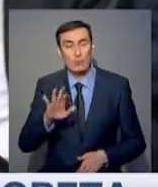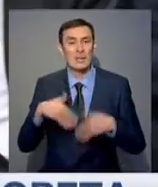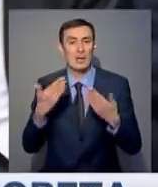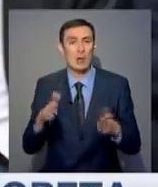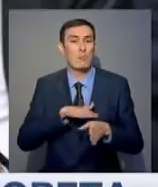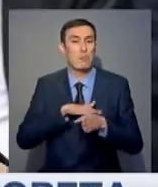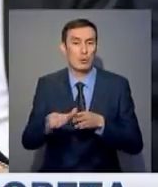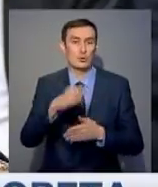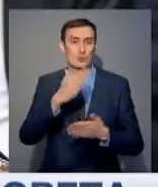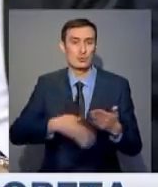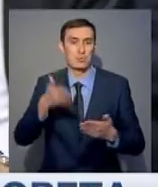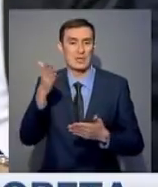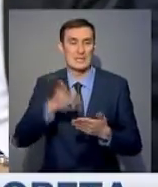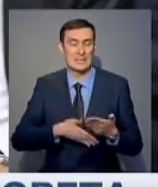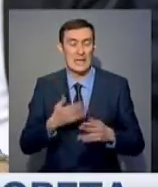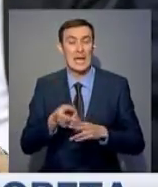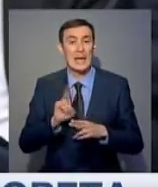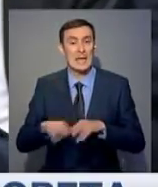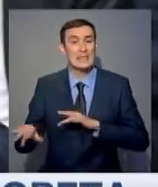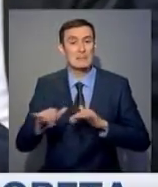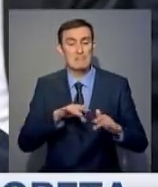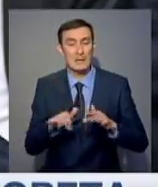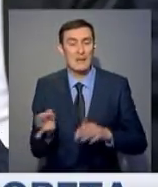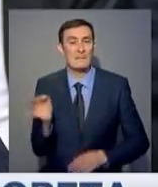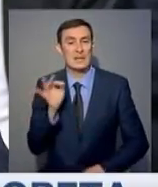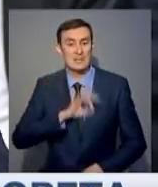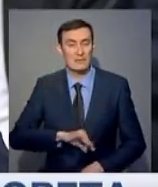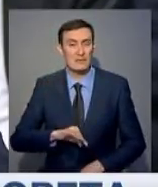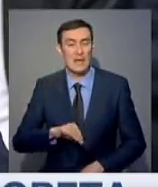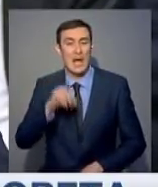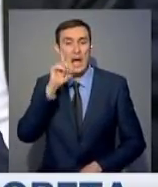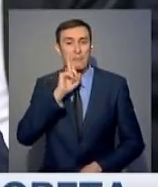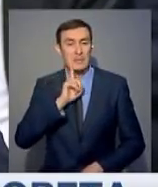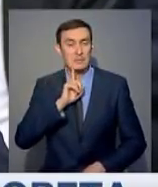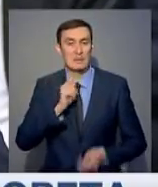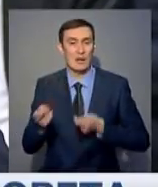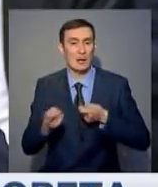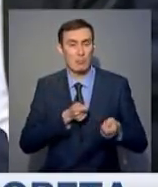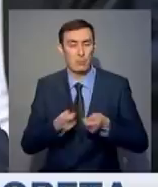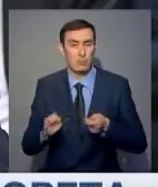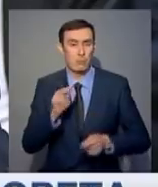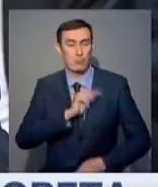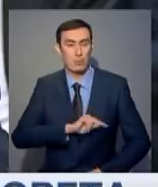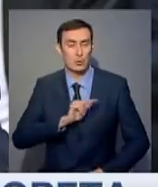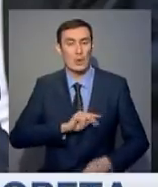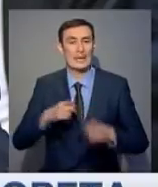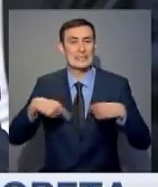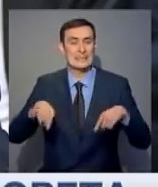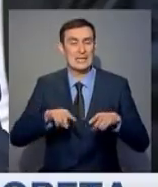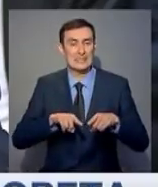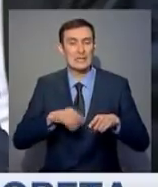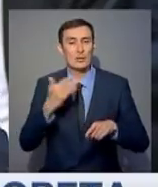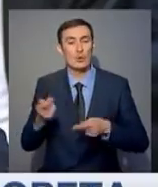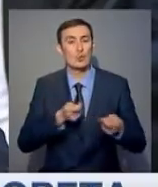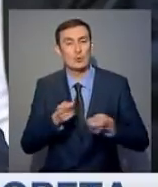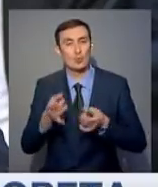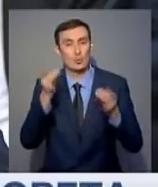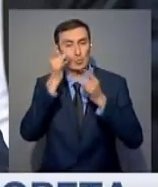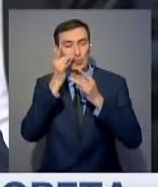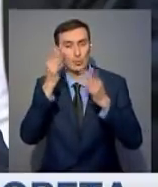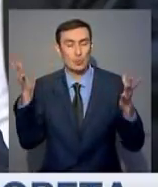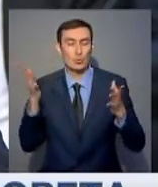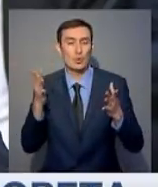полностью упразднить эти меры позволят эффективно оптимизировать работу организации регулировать ее культур на